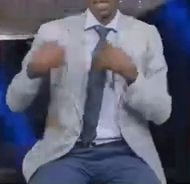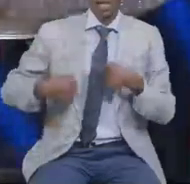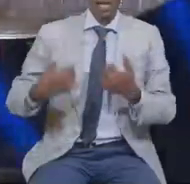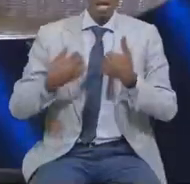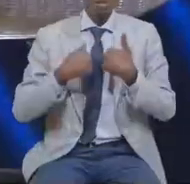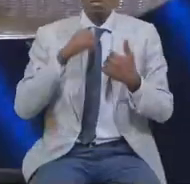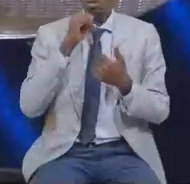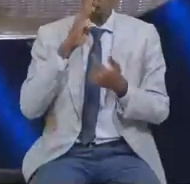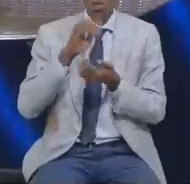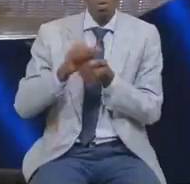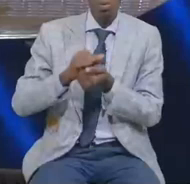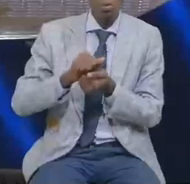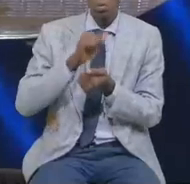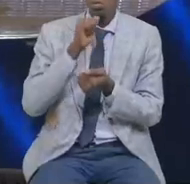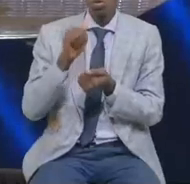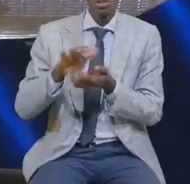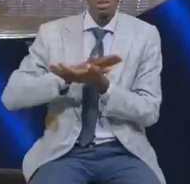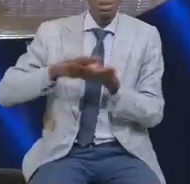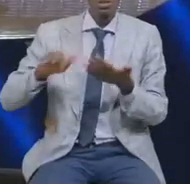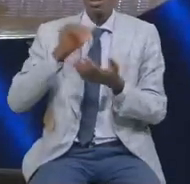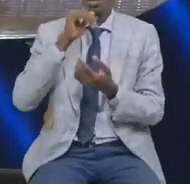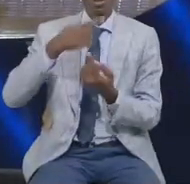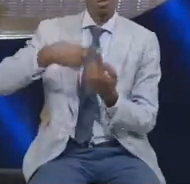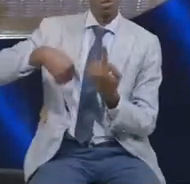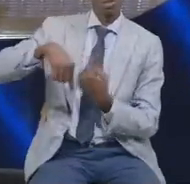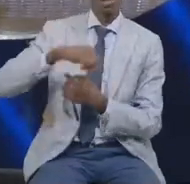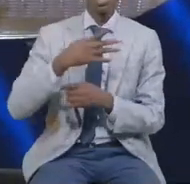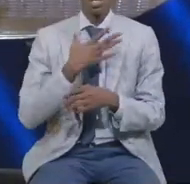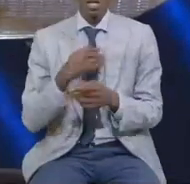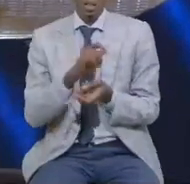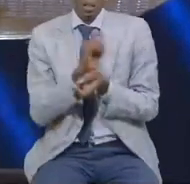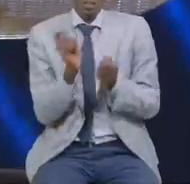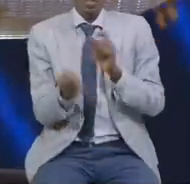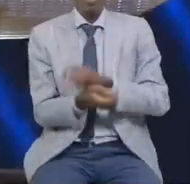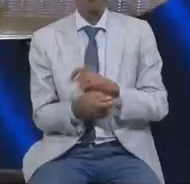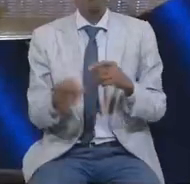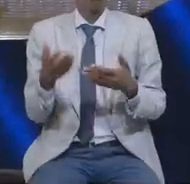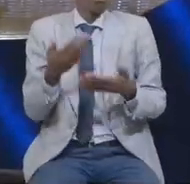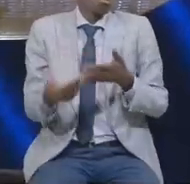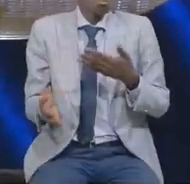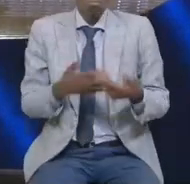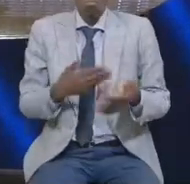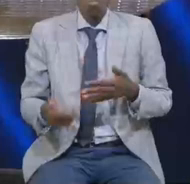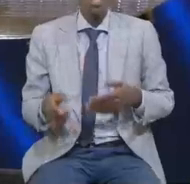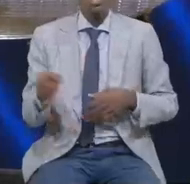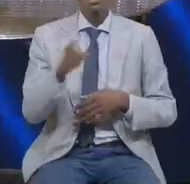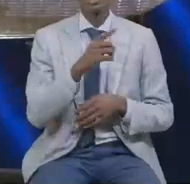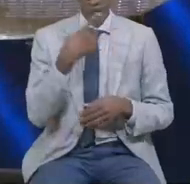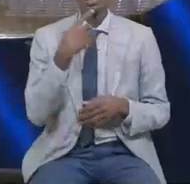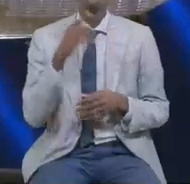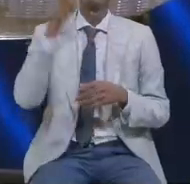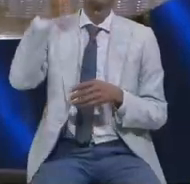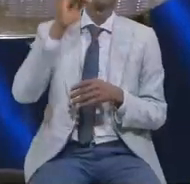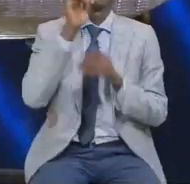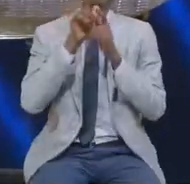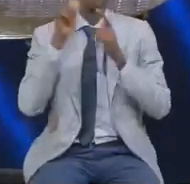été purifié, le cœur n'a pas été transformé, changé. Quoi qu'ils disent que Dieu est grand,